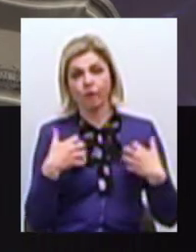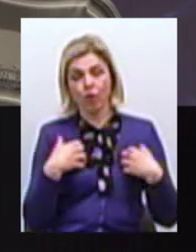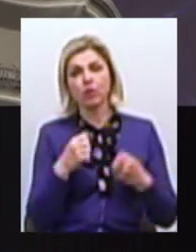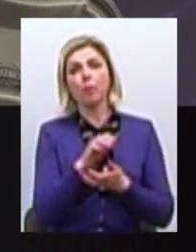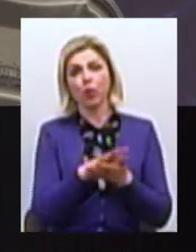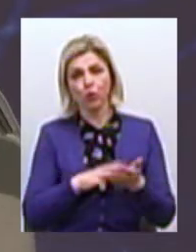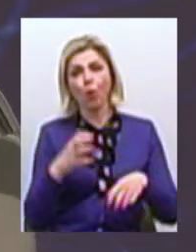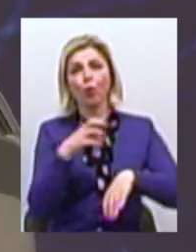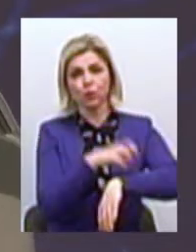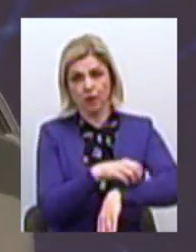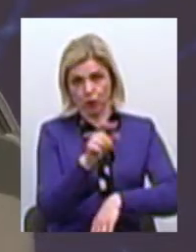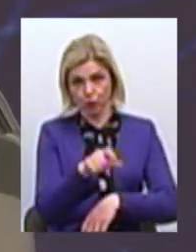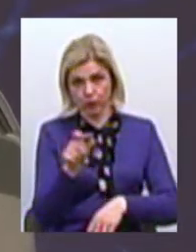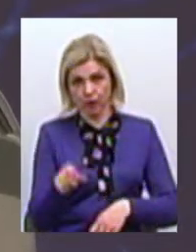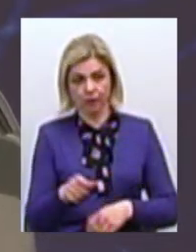людей.